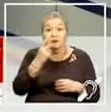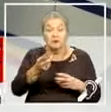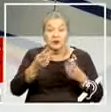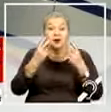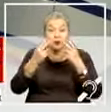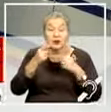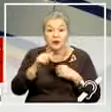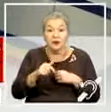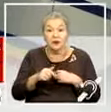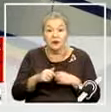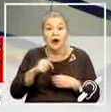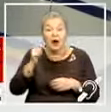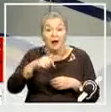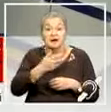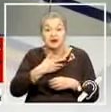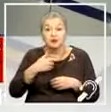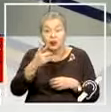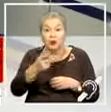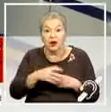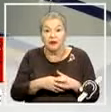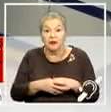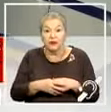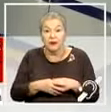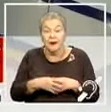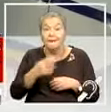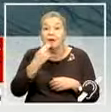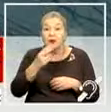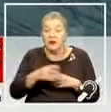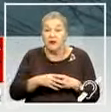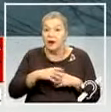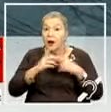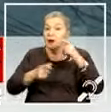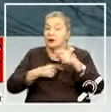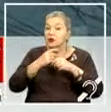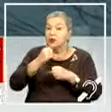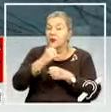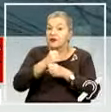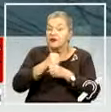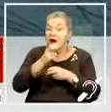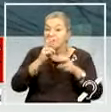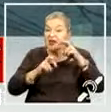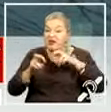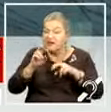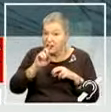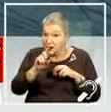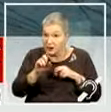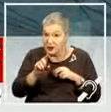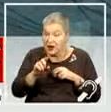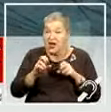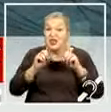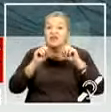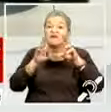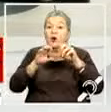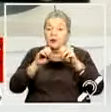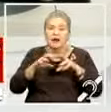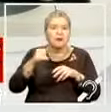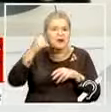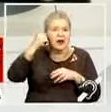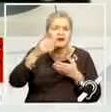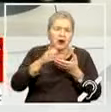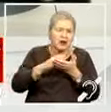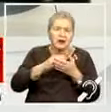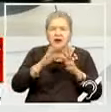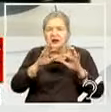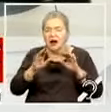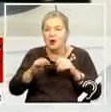important aici în capitală, și polițiștii, după ce vor face și verificări informatice, vor stabili